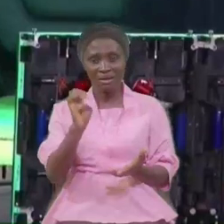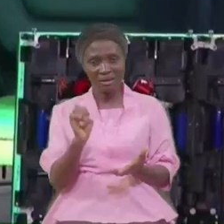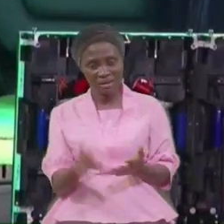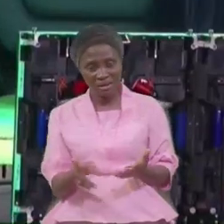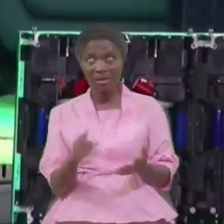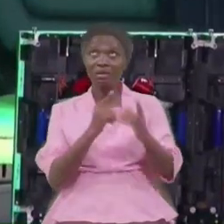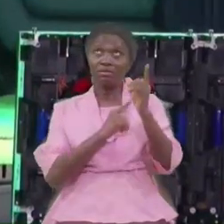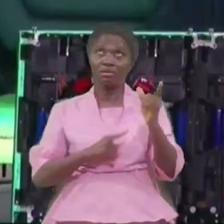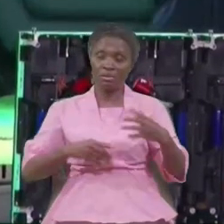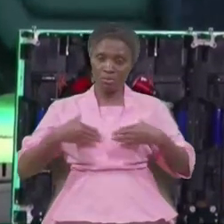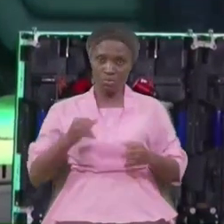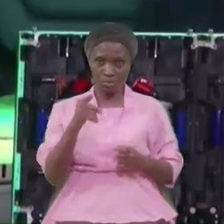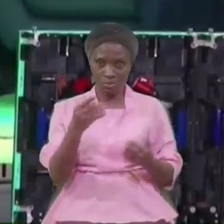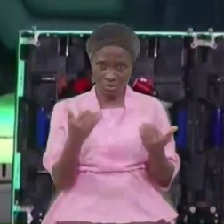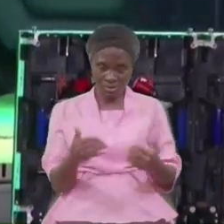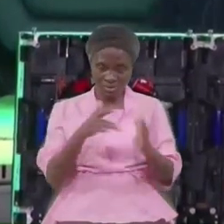guérir.